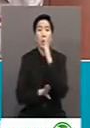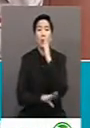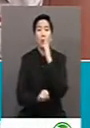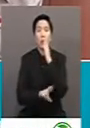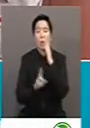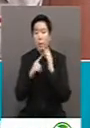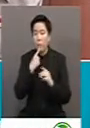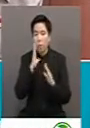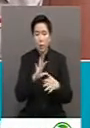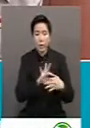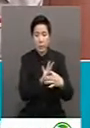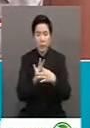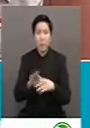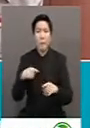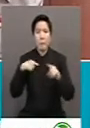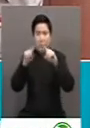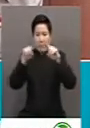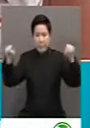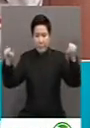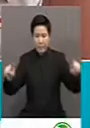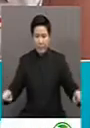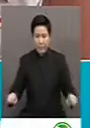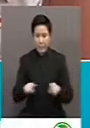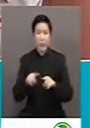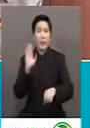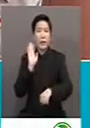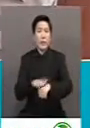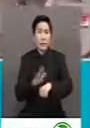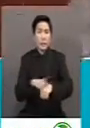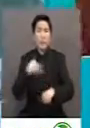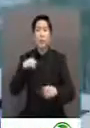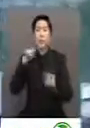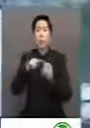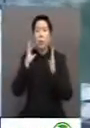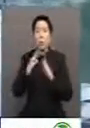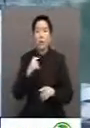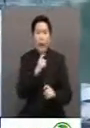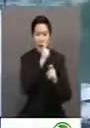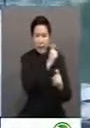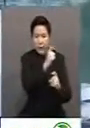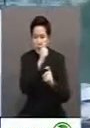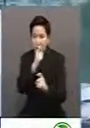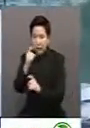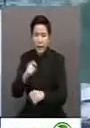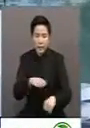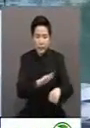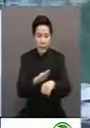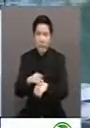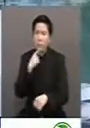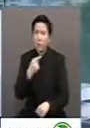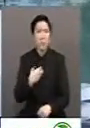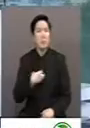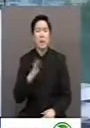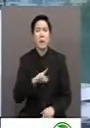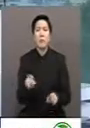าหน้าที่ที่เกี่ยวข้องนะครับทำป้ายเตือนขึ้นมาแล้วเอาไปติดตั้งนะครับตามจุดที่จะเป็นแหล่งอันตรายต่างๆนะครับแจ้งเตือนนักท่องเที่ยวไม่อยากให้เกิดเหตุการ